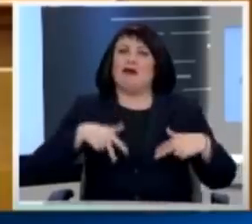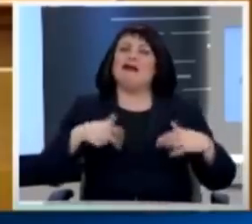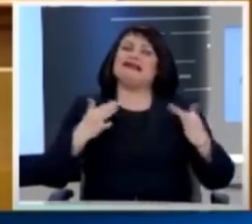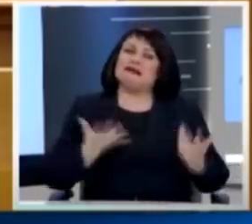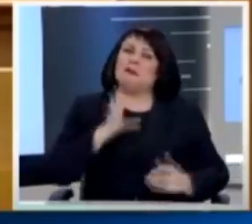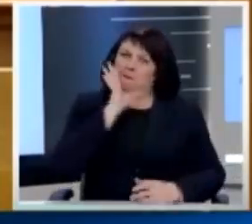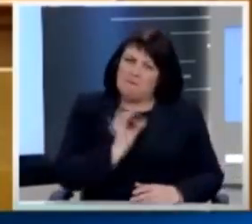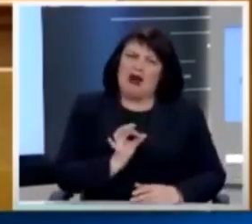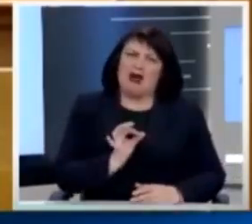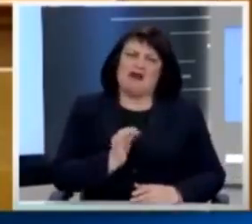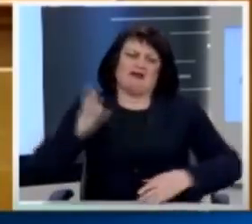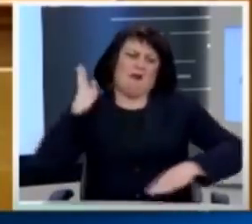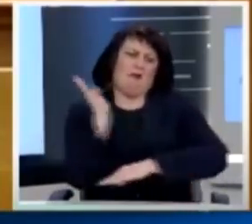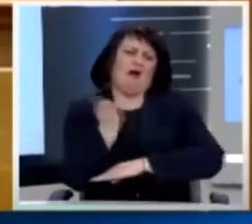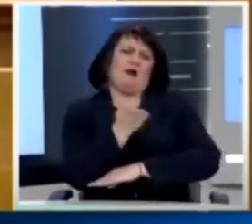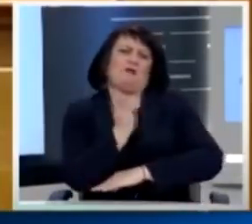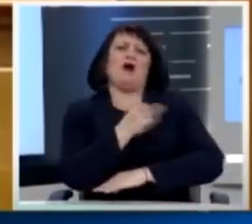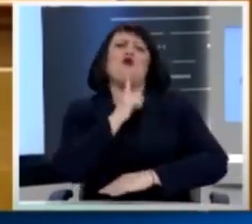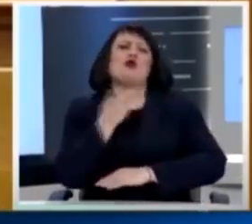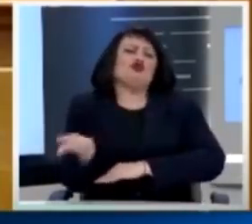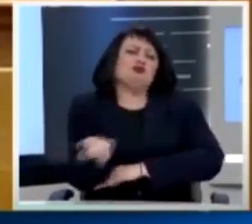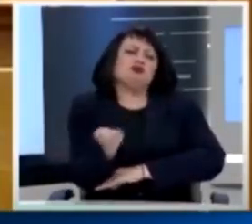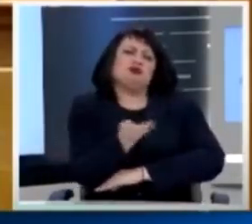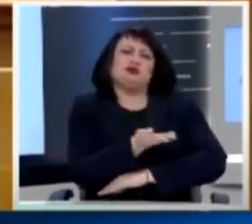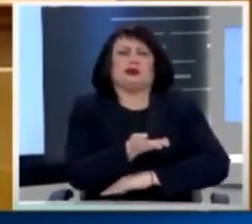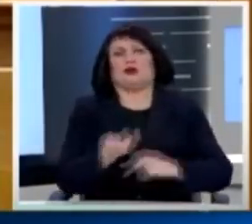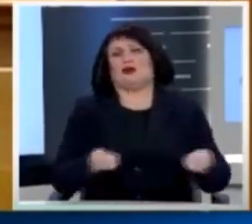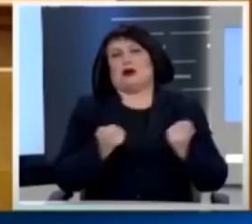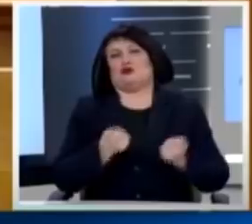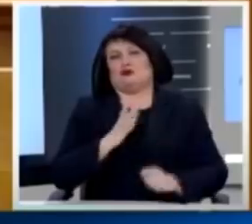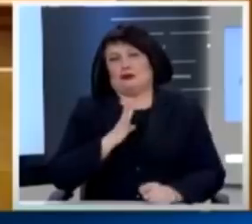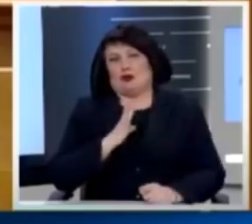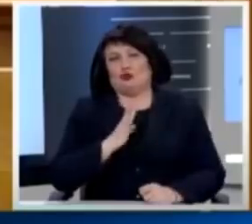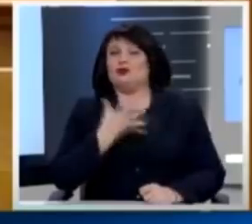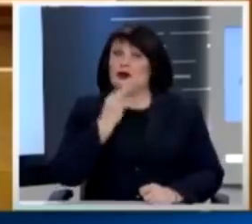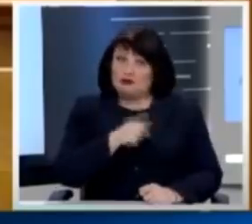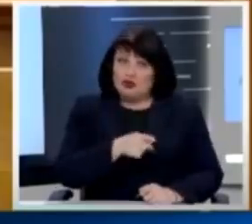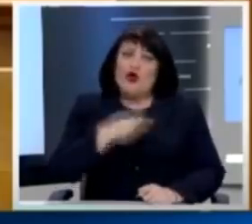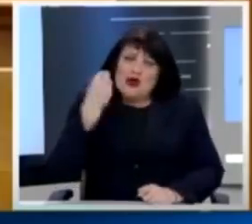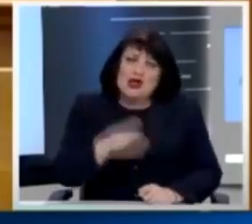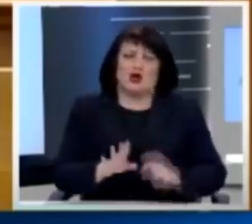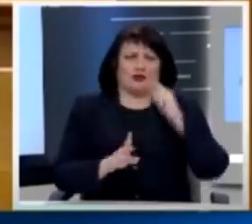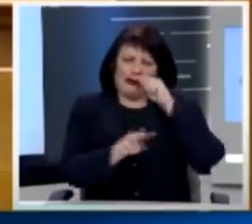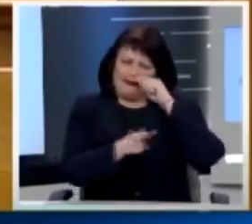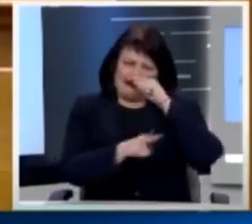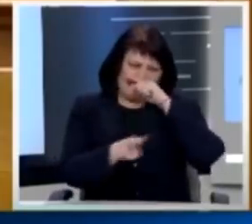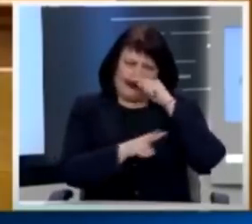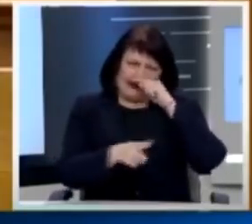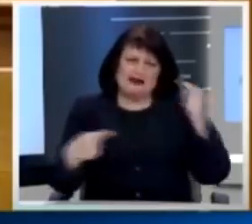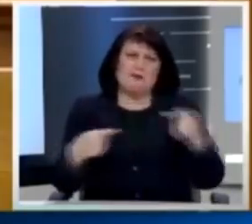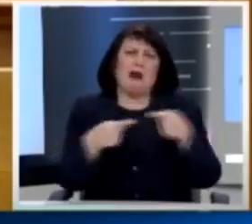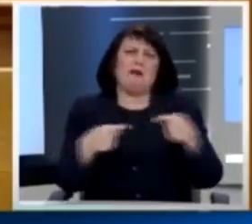είναι πραγματικός δήμιος για τους εργαζόμενους. Γι' αυτό και θα οξύνεται τη μεταξύ σας κάλπη